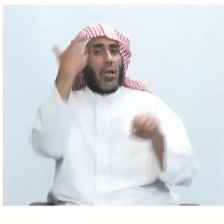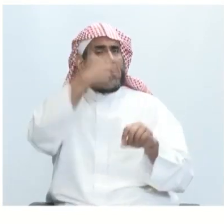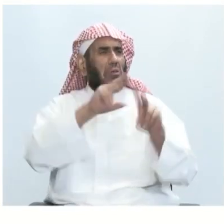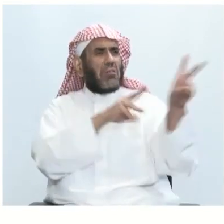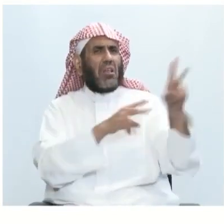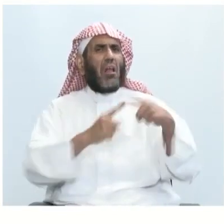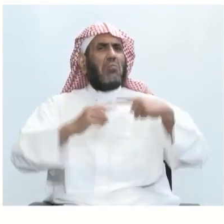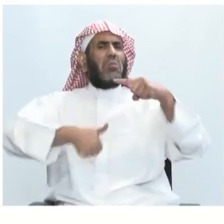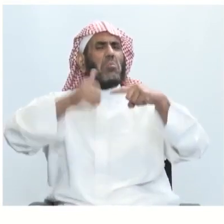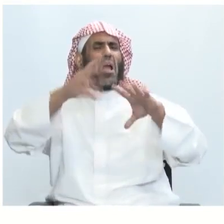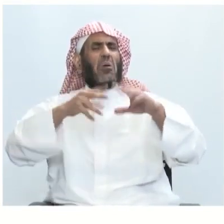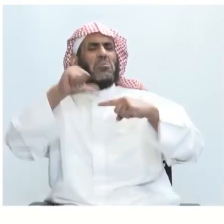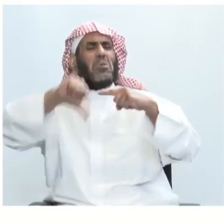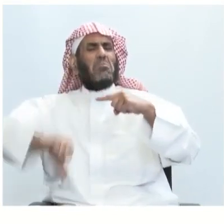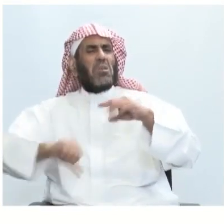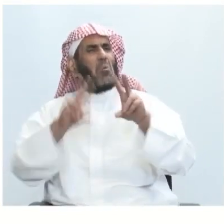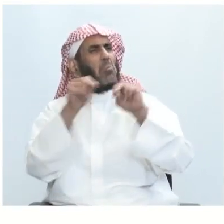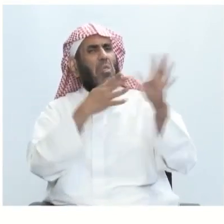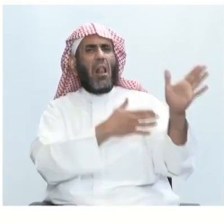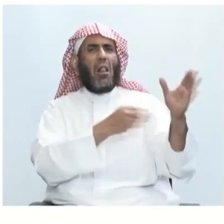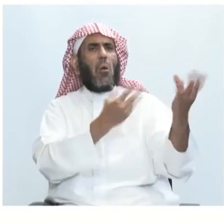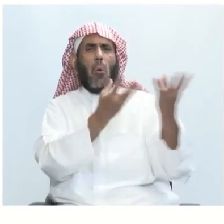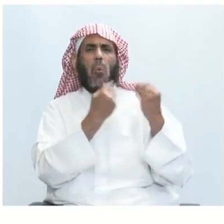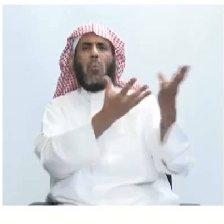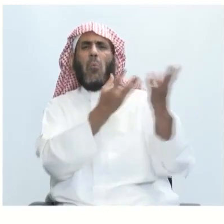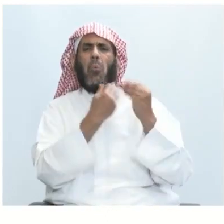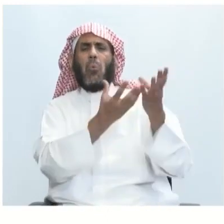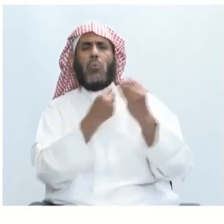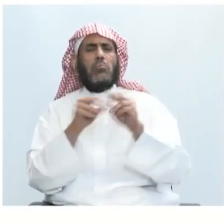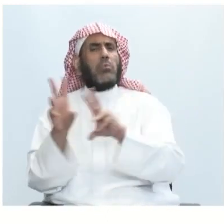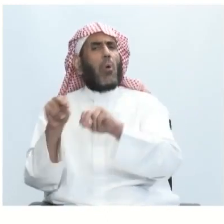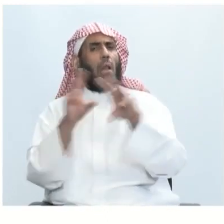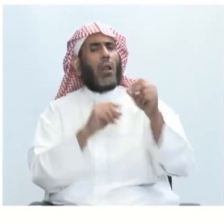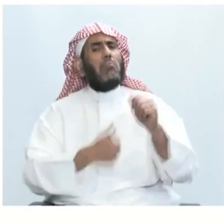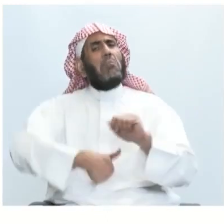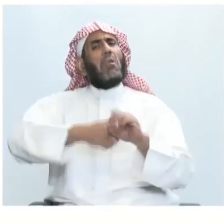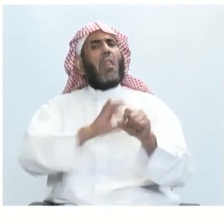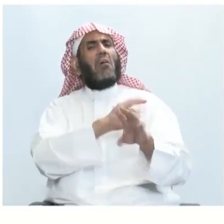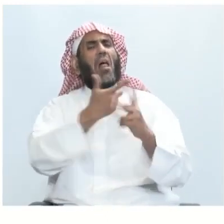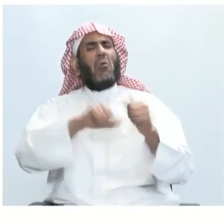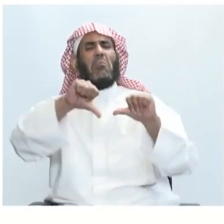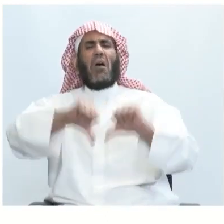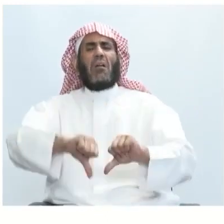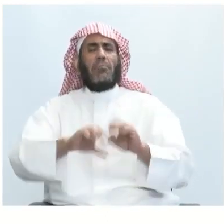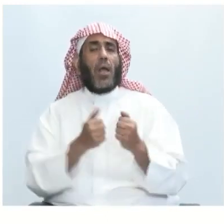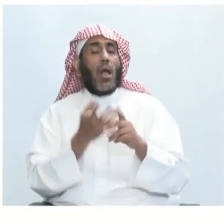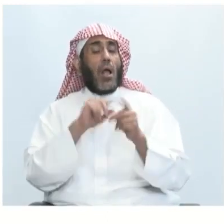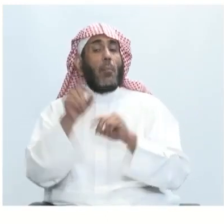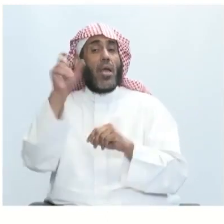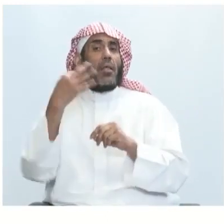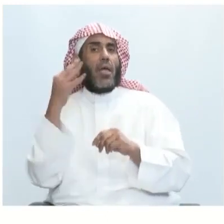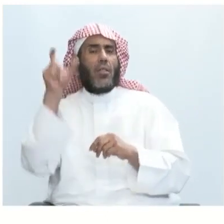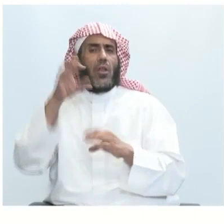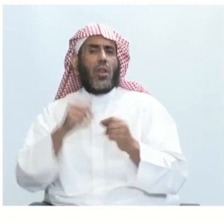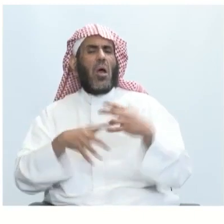الايجابيه او والسلبيه وتلقف ما يقدمونه سواء كان نافعا ام ضارا كما يرى ثالث